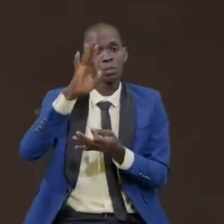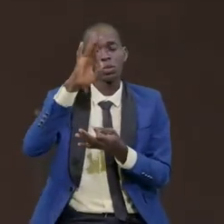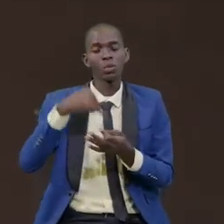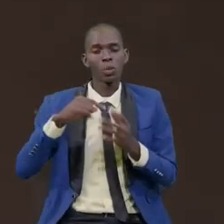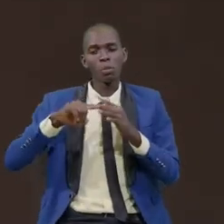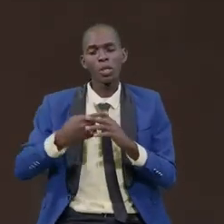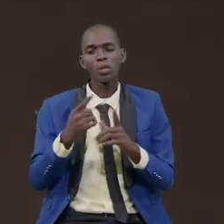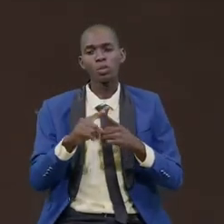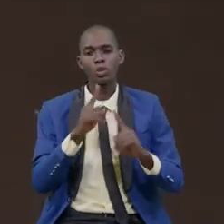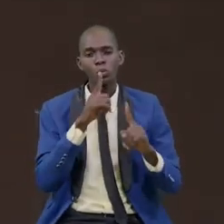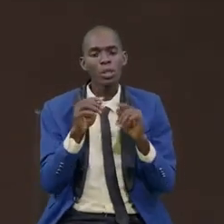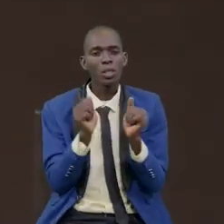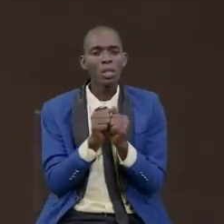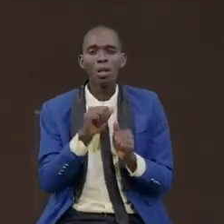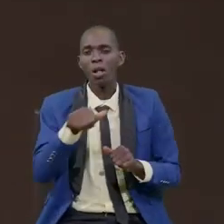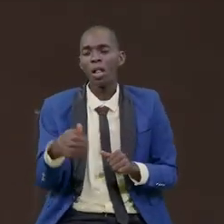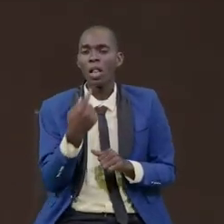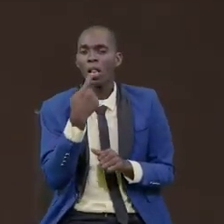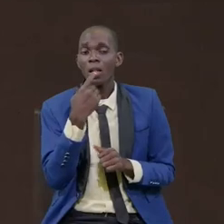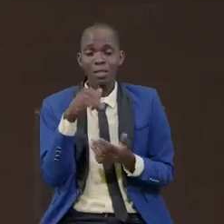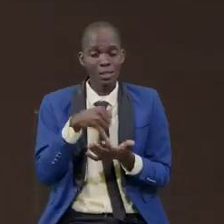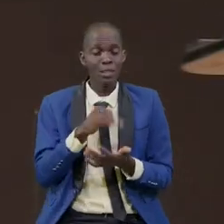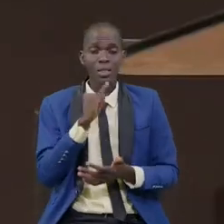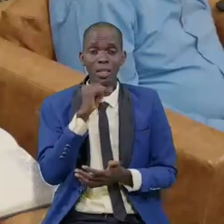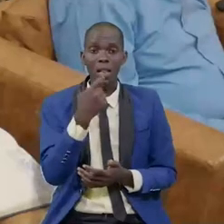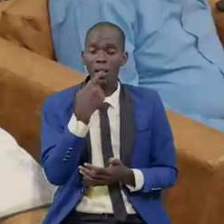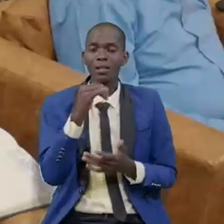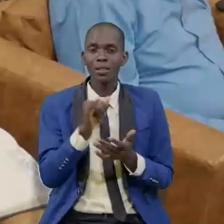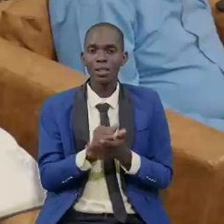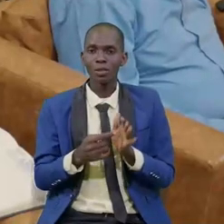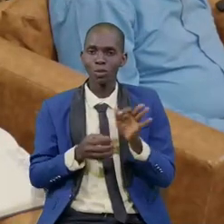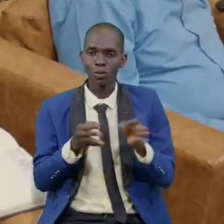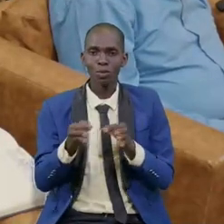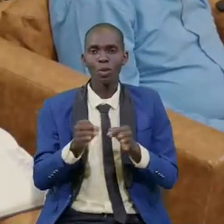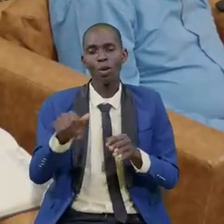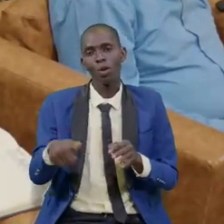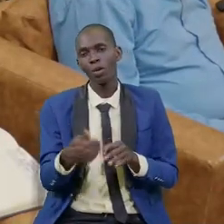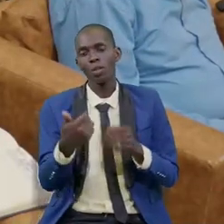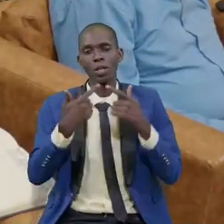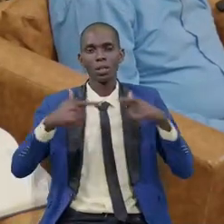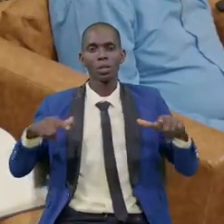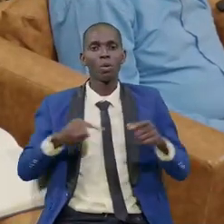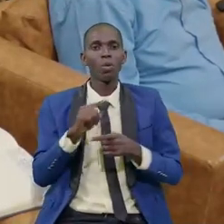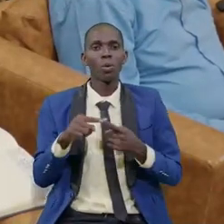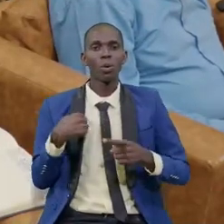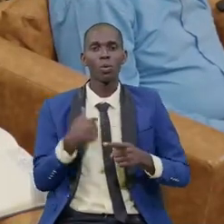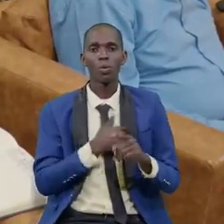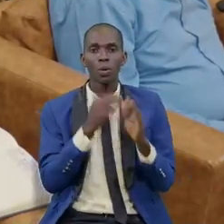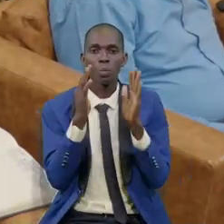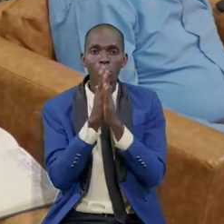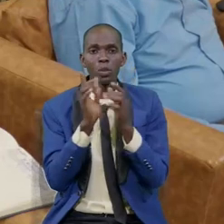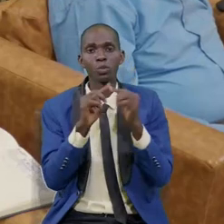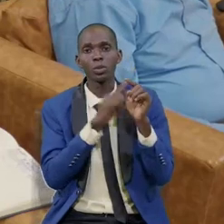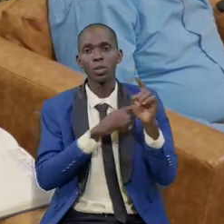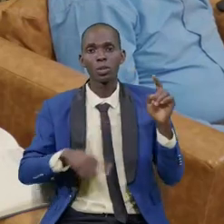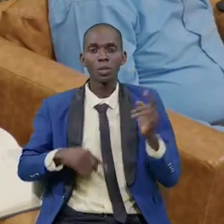d'autres langues. C'est la langue qui exprime l'autre langue. Est-ce que nous prions le Seigneur? Ce n'est pas la langue. C'est